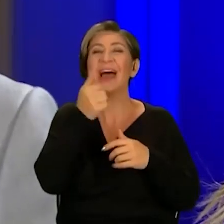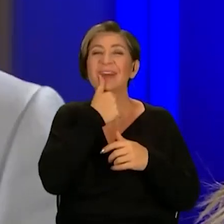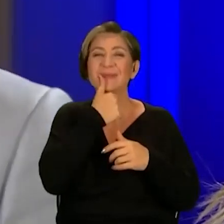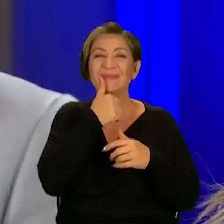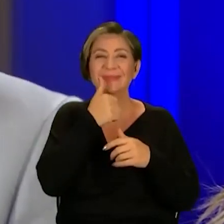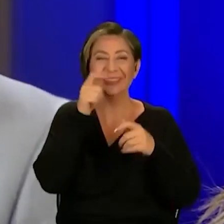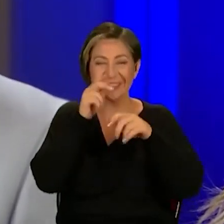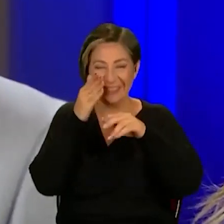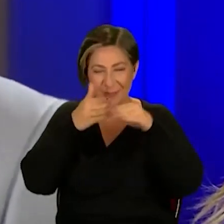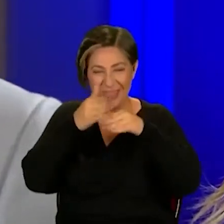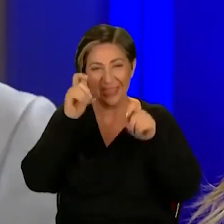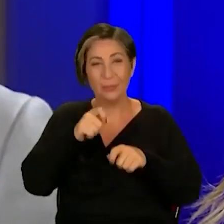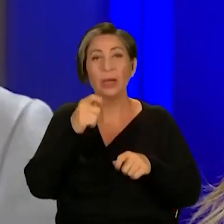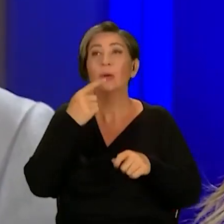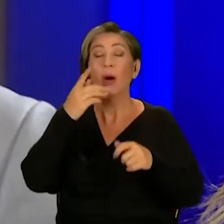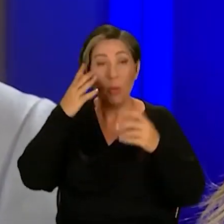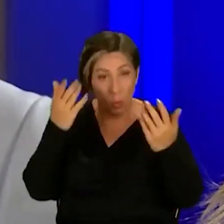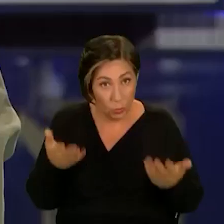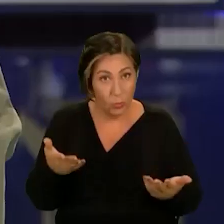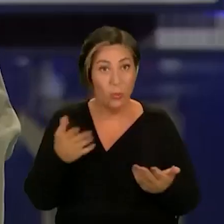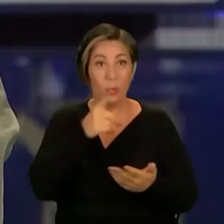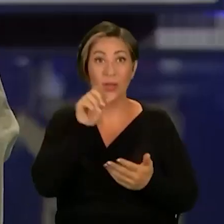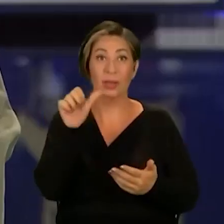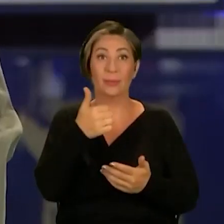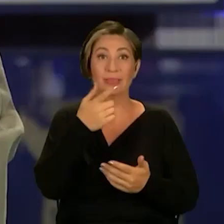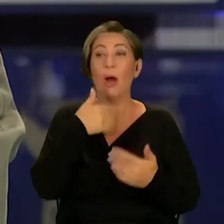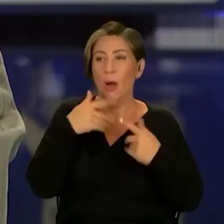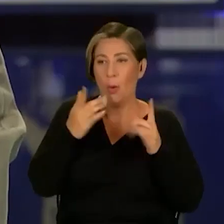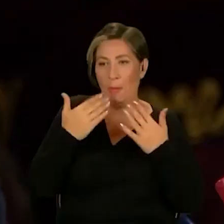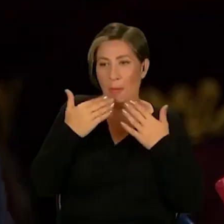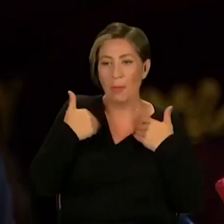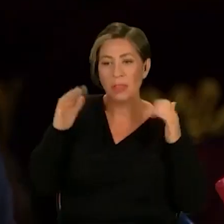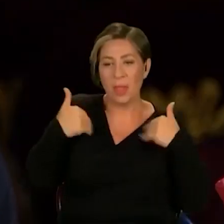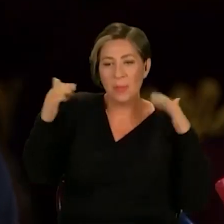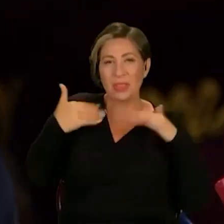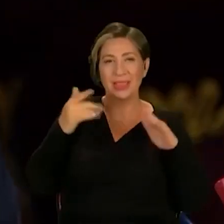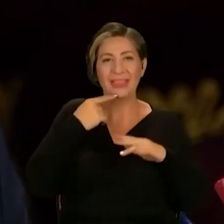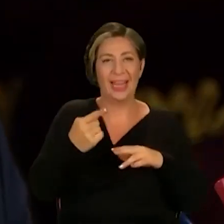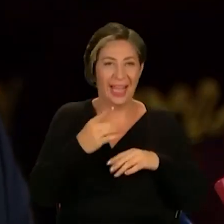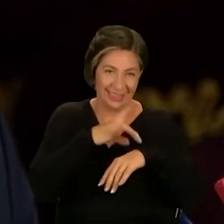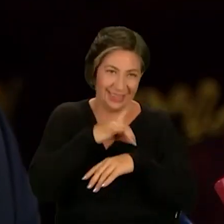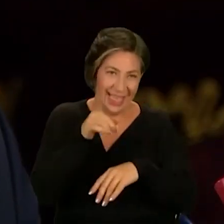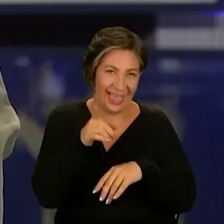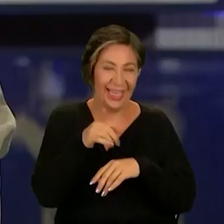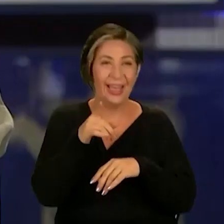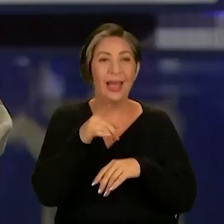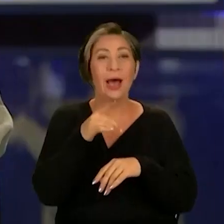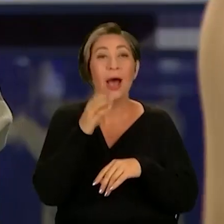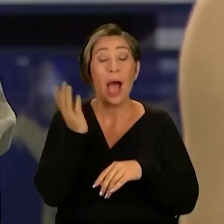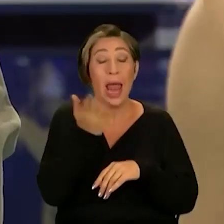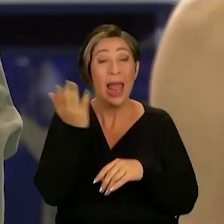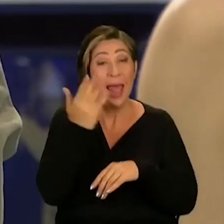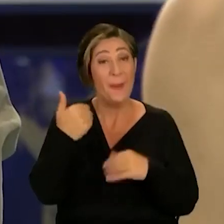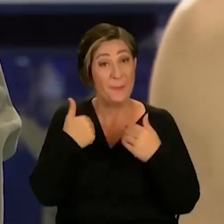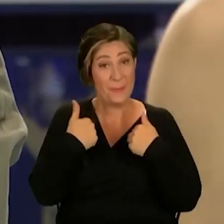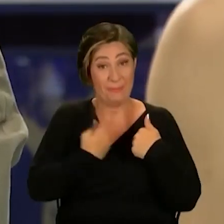söylemezler. Onu hiç kabul etmezler. Olur mu? O da yani... İnkar bile eder onu. Hayır ben değilim, o diyebilir o hastalar. Ya bizim hele hele